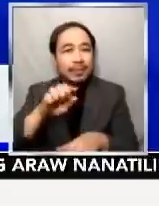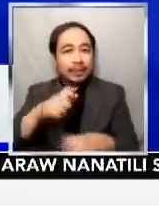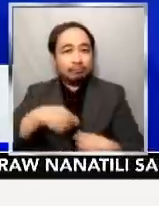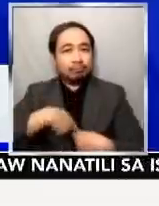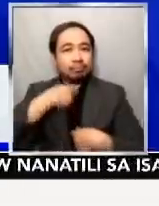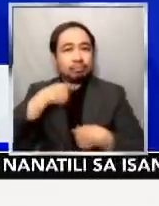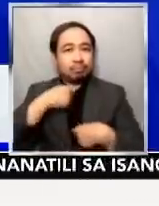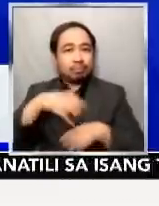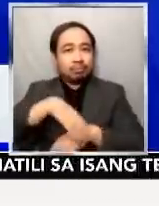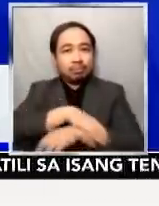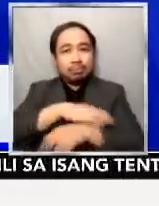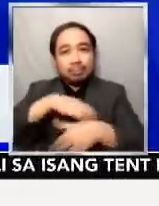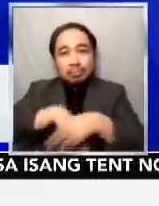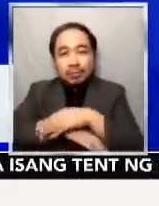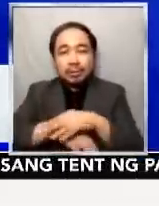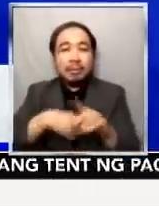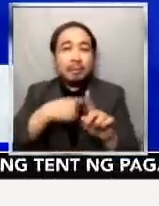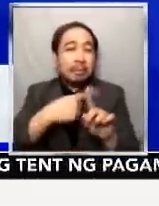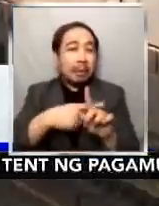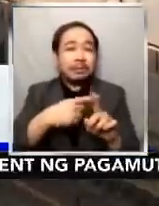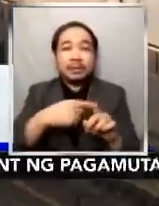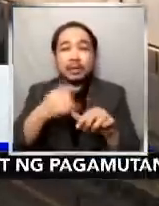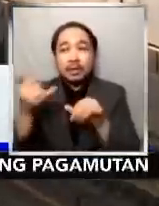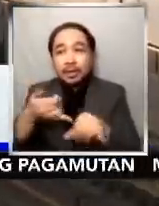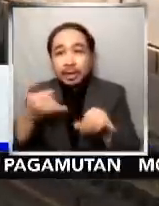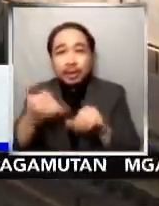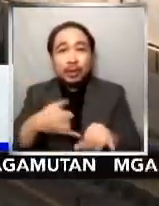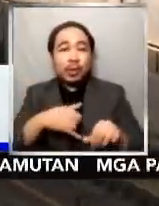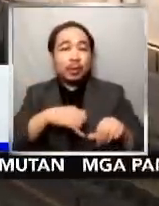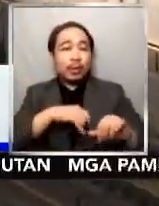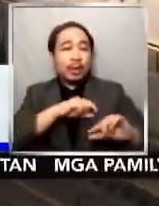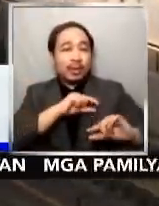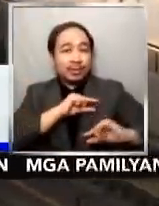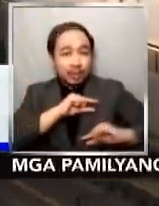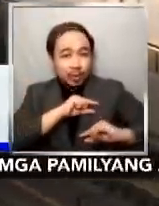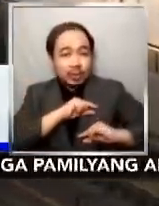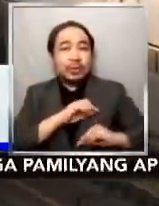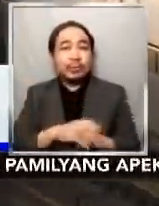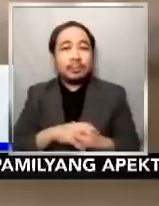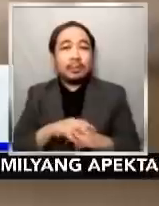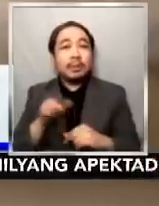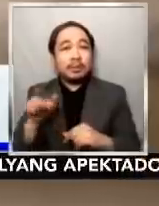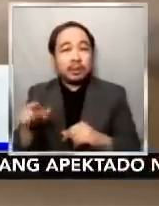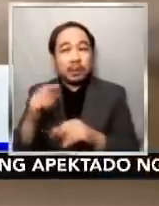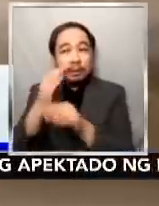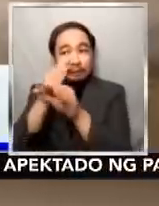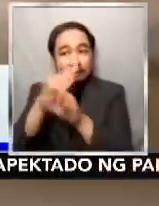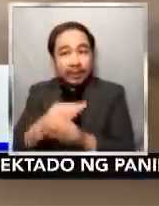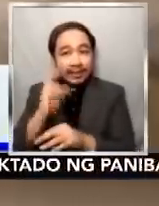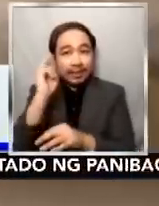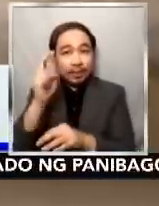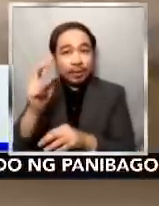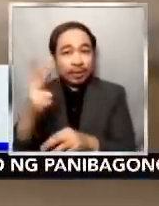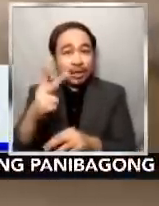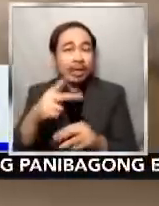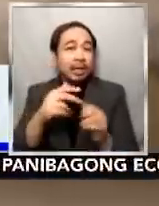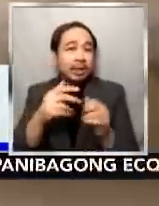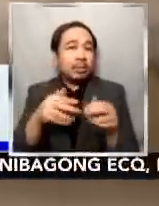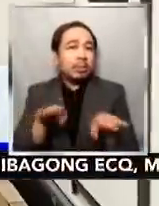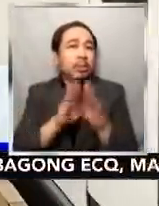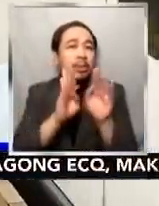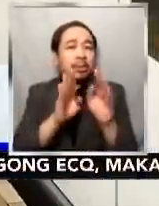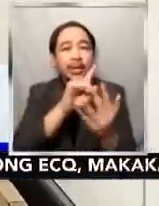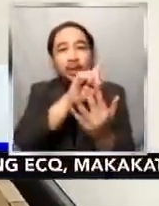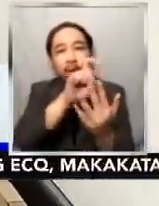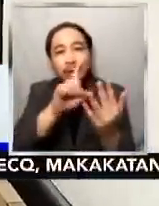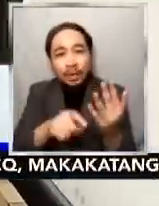security natin, pati yung mga janitorial natin. Sumabay ang maintenance schedule ng MRT3 sa contact tracing at quarantine sa